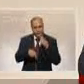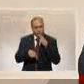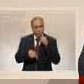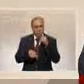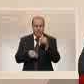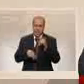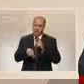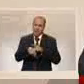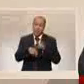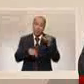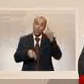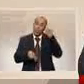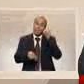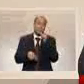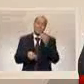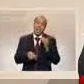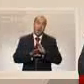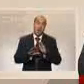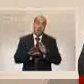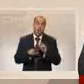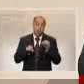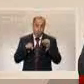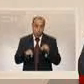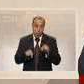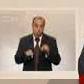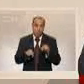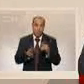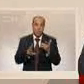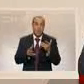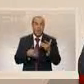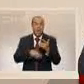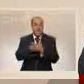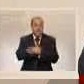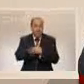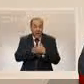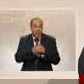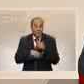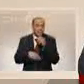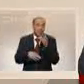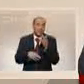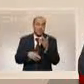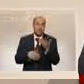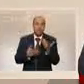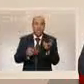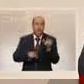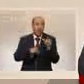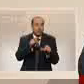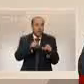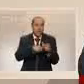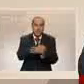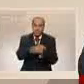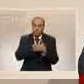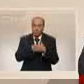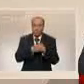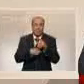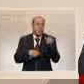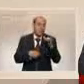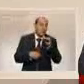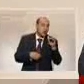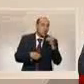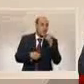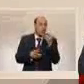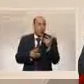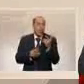مادش بكري على تونس اليوم مادش بكري على الزوالي اللي عايش في عذاب مادش بكري على الطبقه المتوسطه اللي